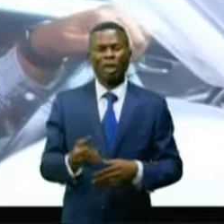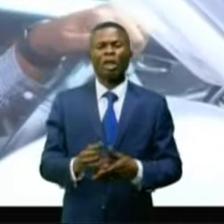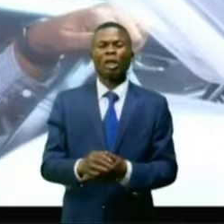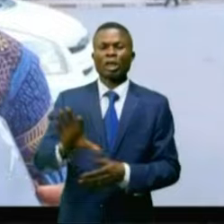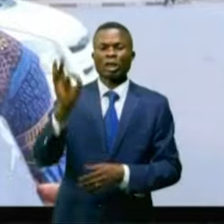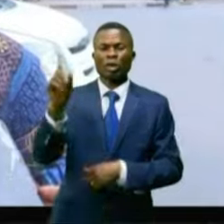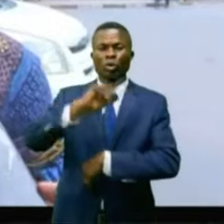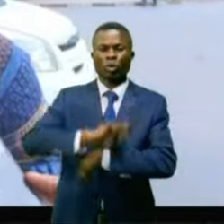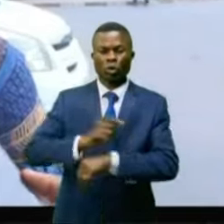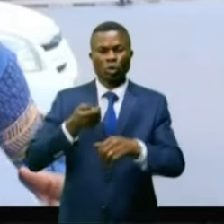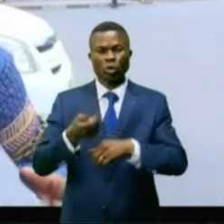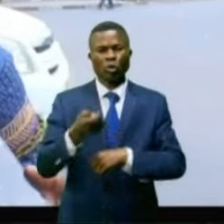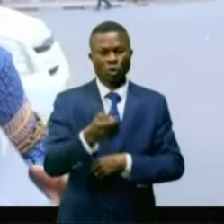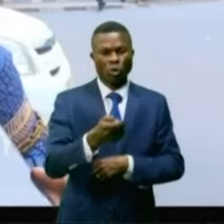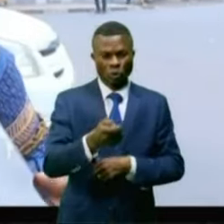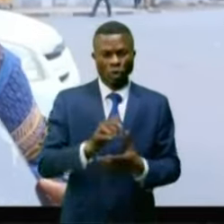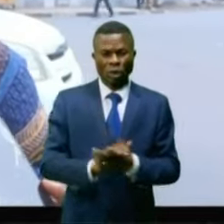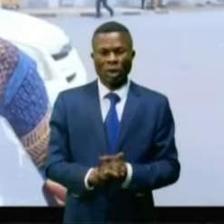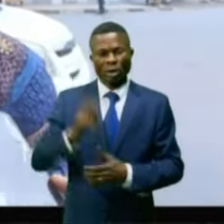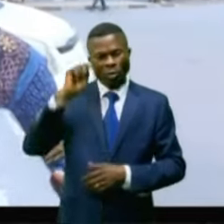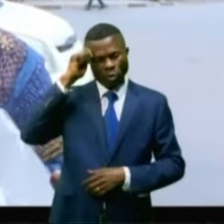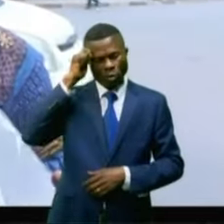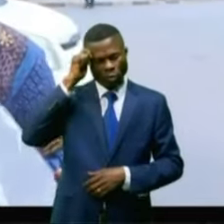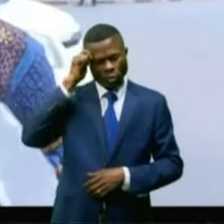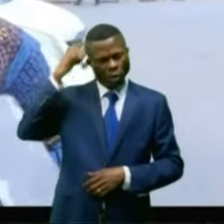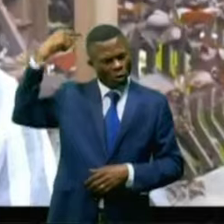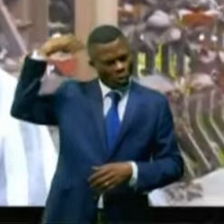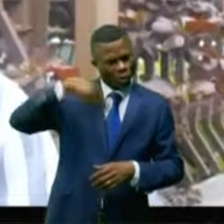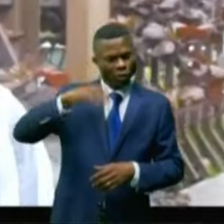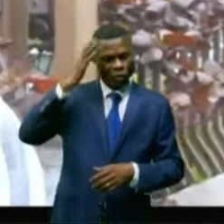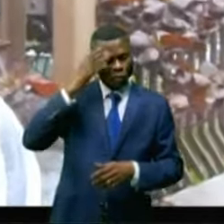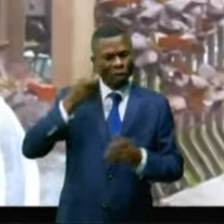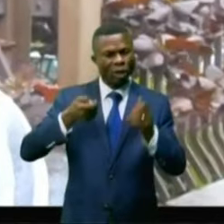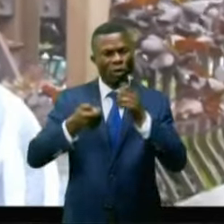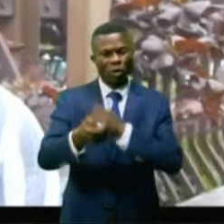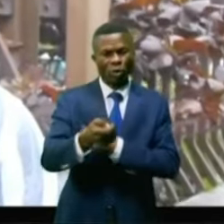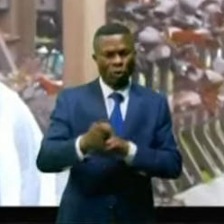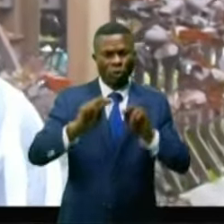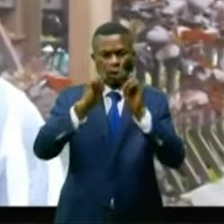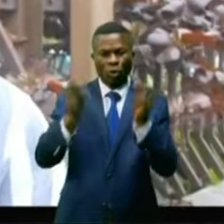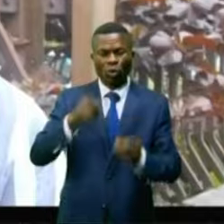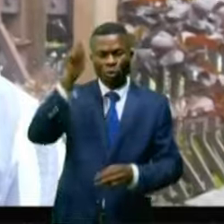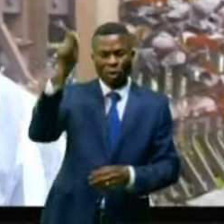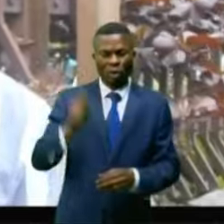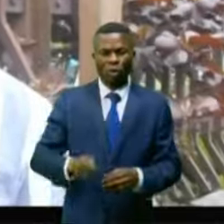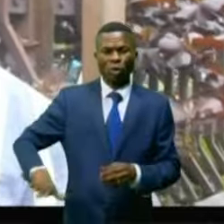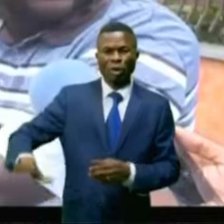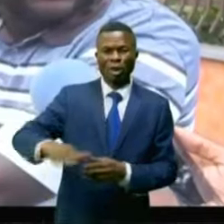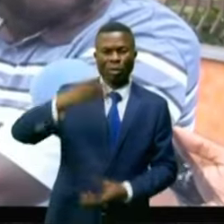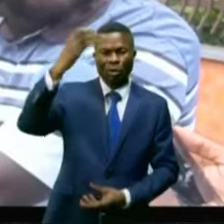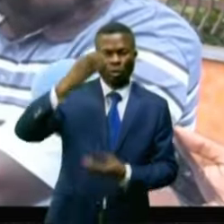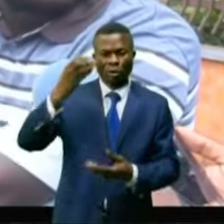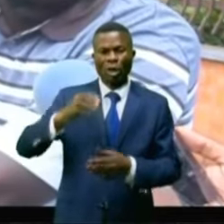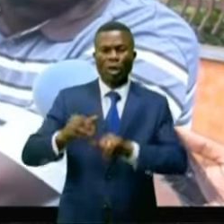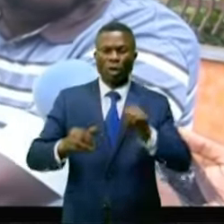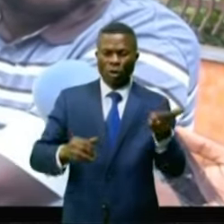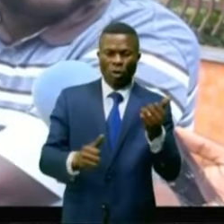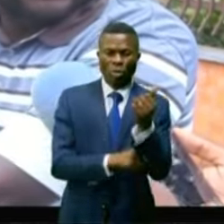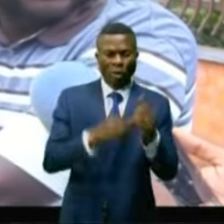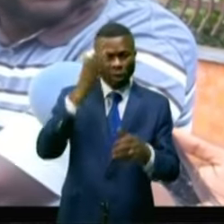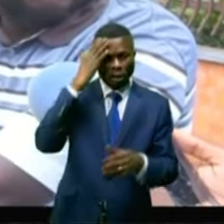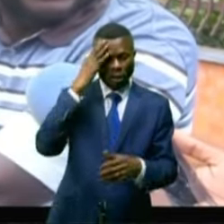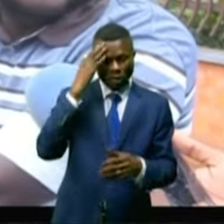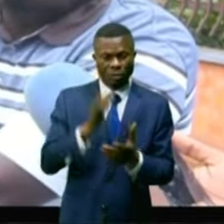génocide pour perpétuer la mémoire des compatriotes massacrés par l'armée rwandaise. La plupart d'autres ne connaissent pas